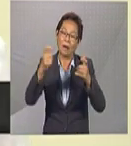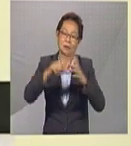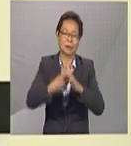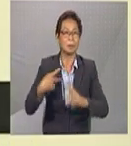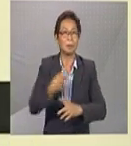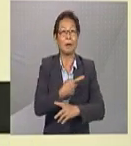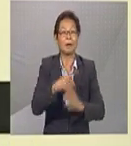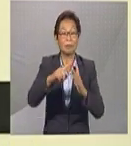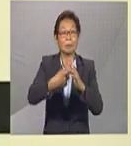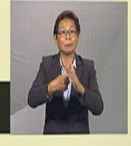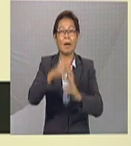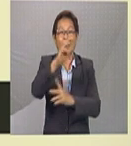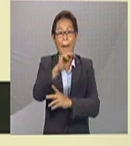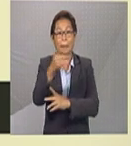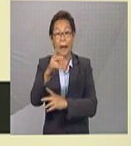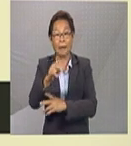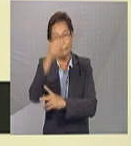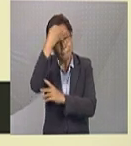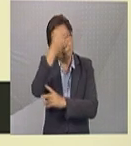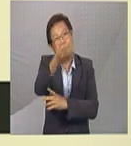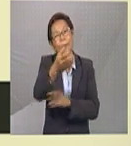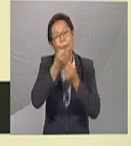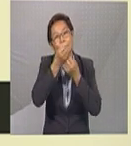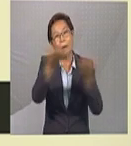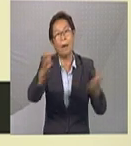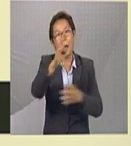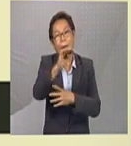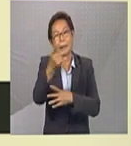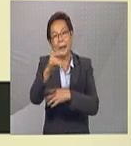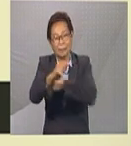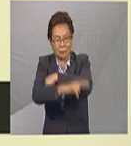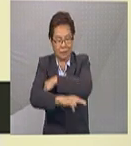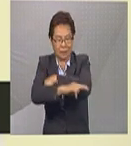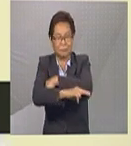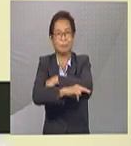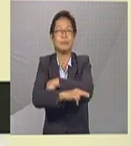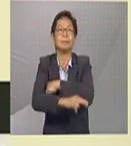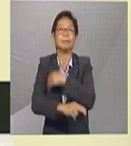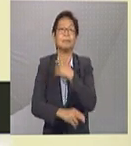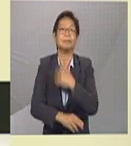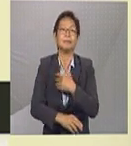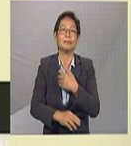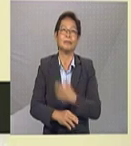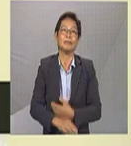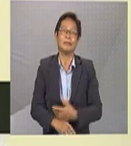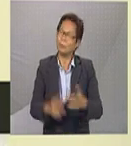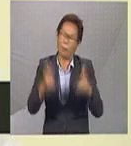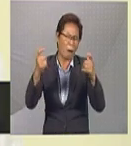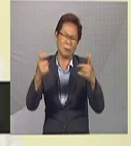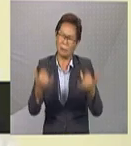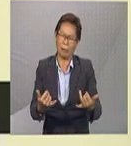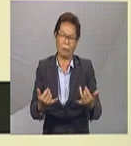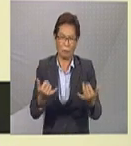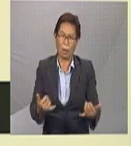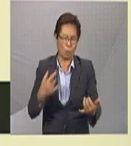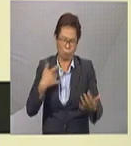Kita akan MKN akan memaklumkan kepada MKN negeri. Ya. Ya, secepat mungkin. Hari ini